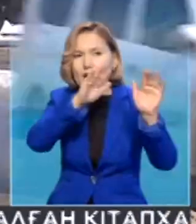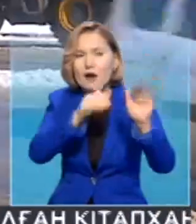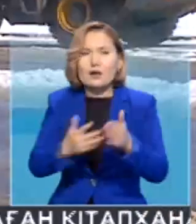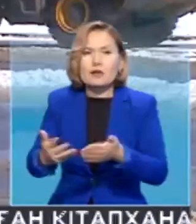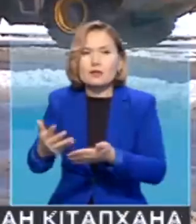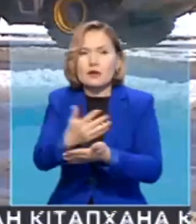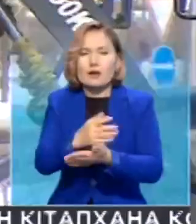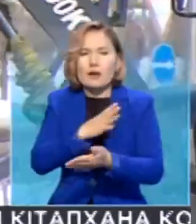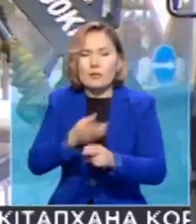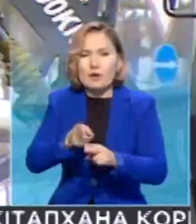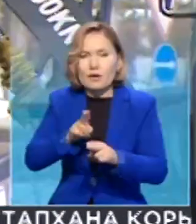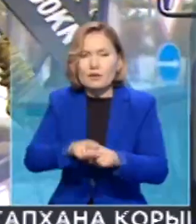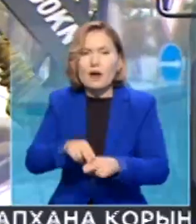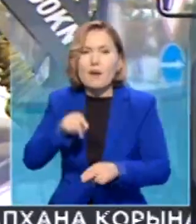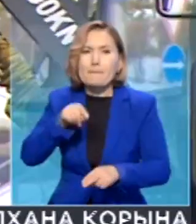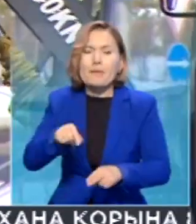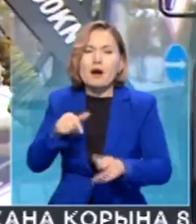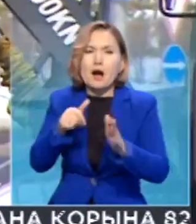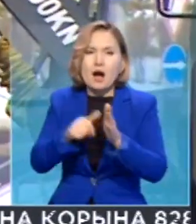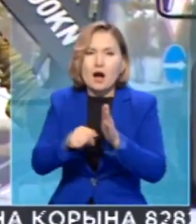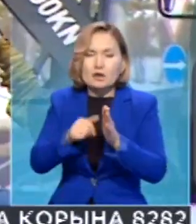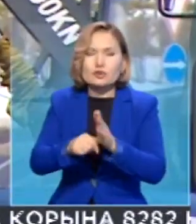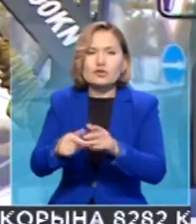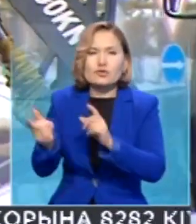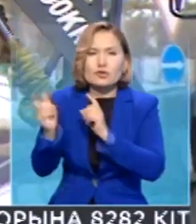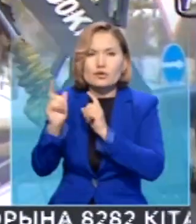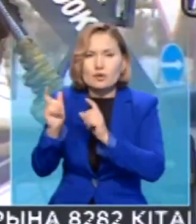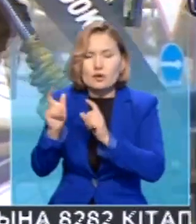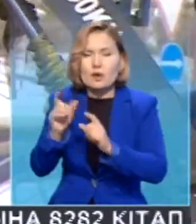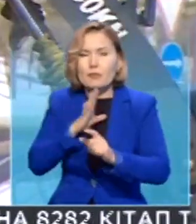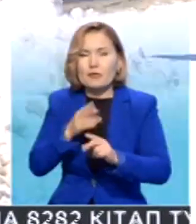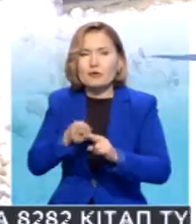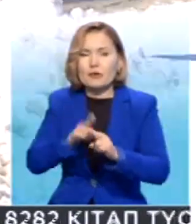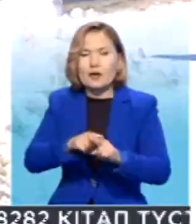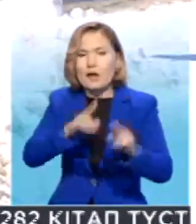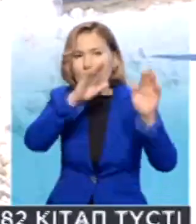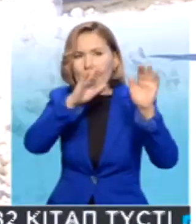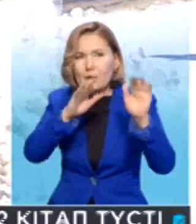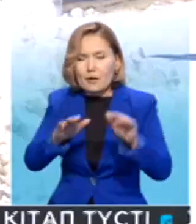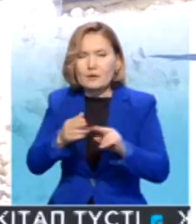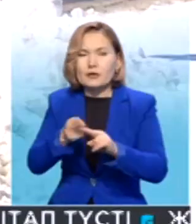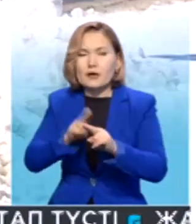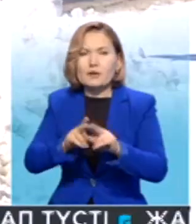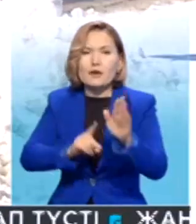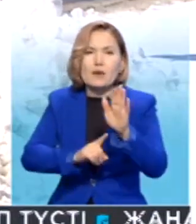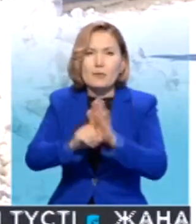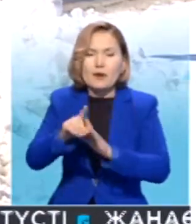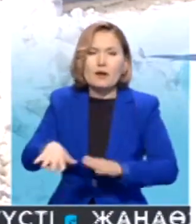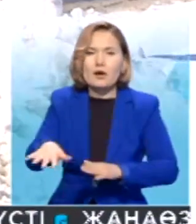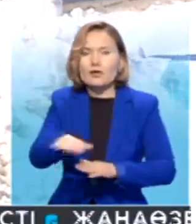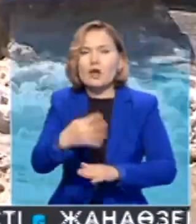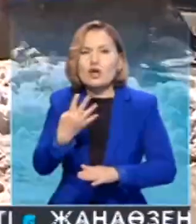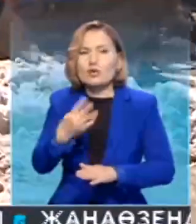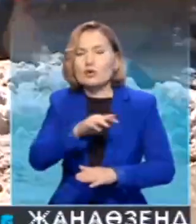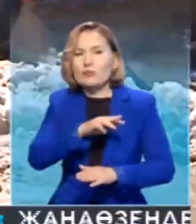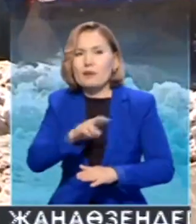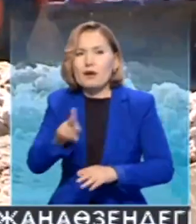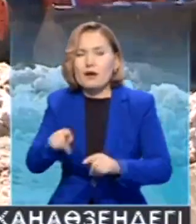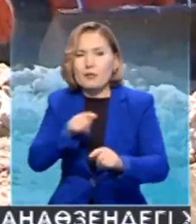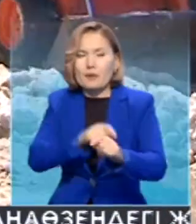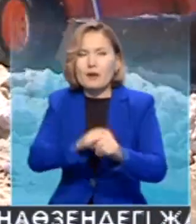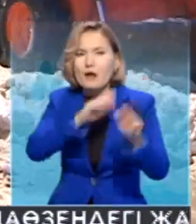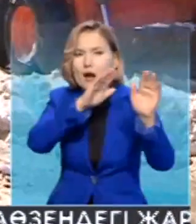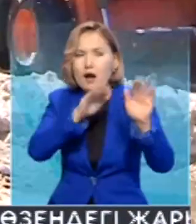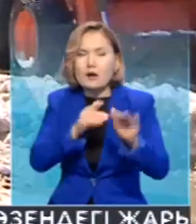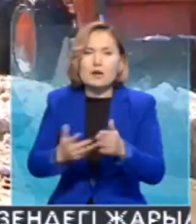шығарылды. Бұл 1600-ден астам жүк көлігі. Жалпы қыс мезгілінің басынан бері полигондарға 4 миллион текше метрге жуық